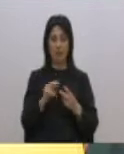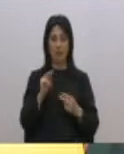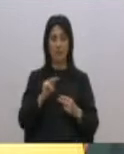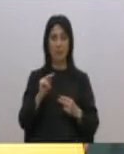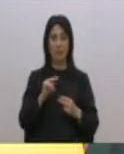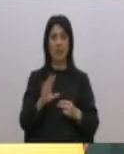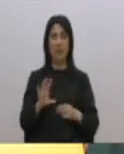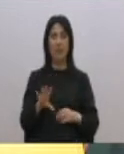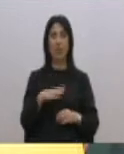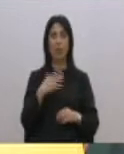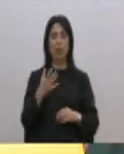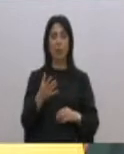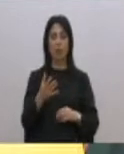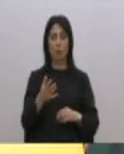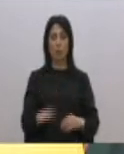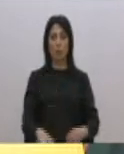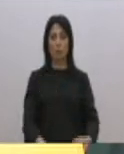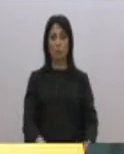სამსახური იყო